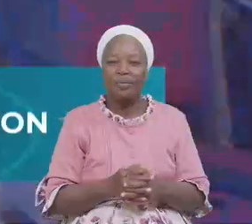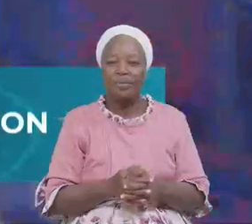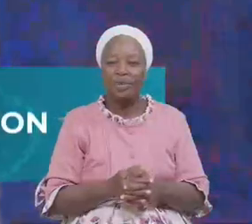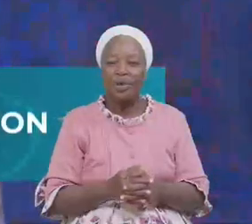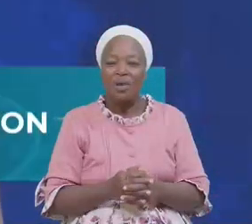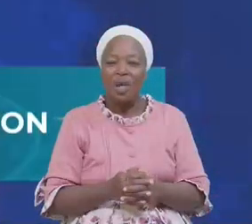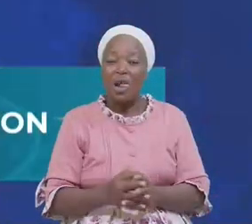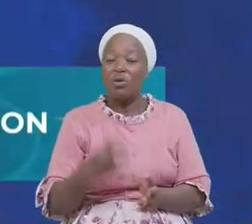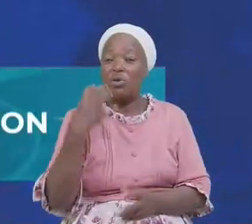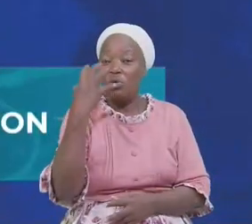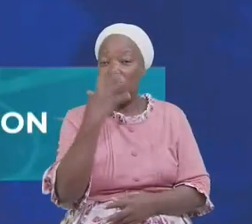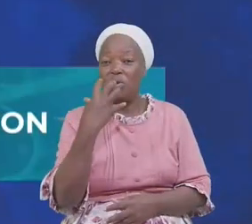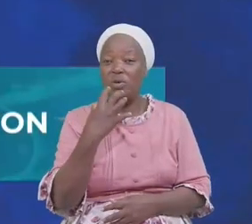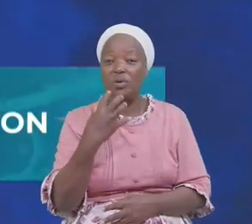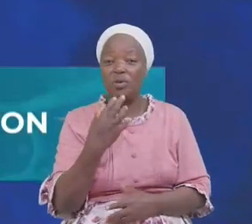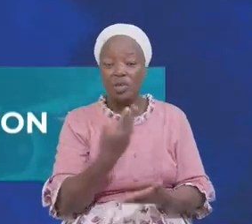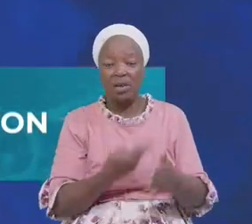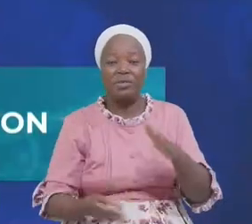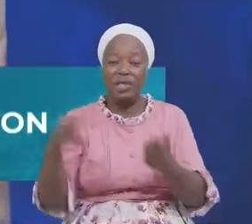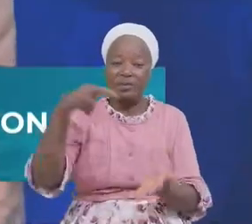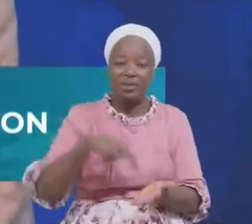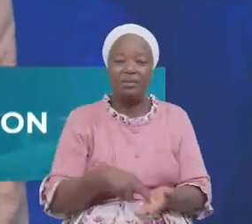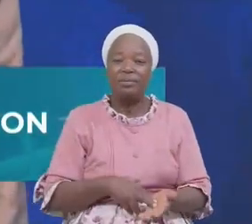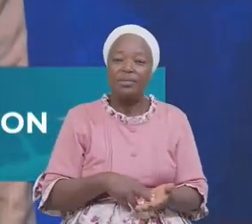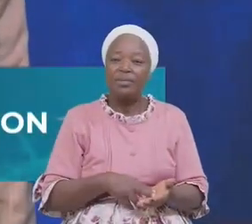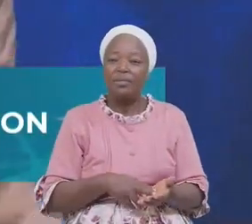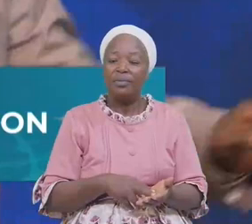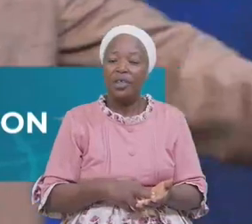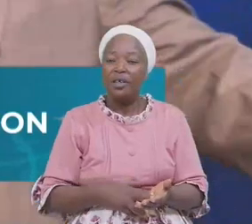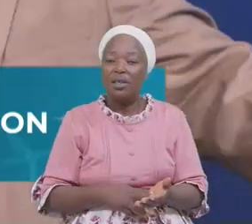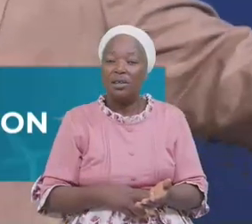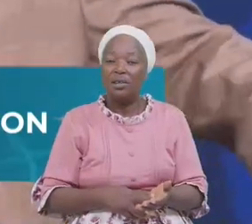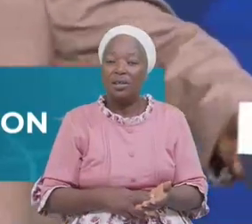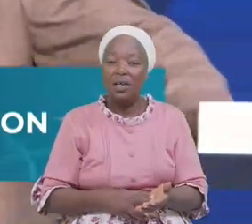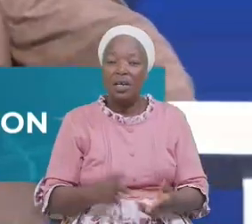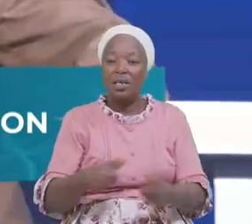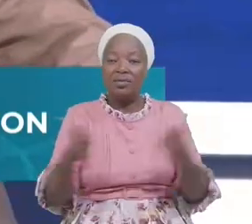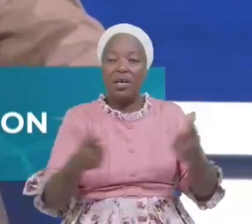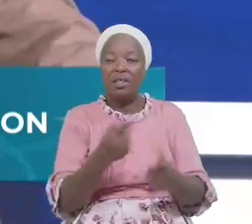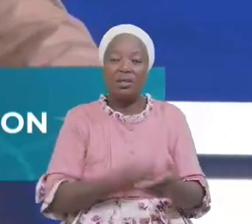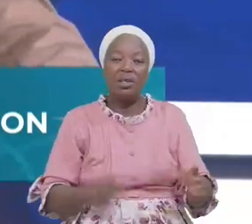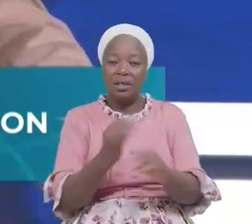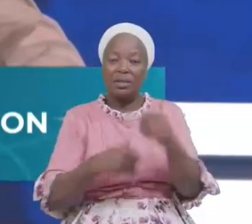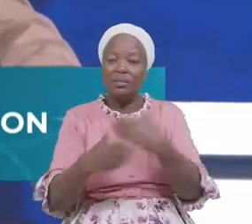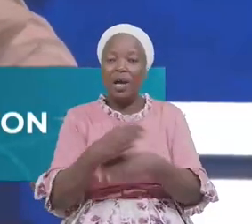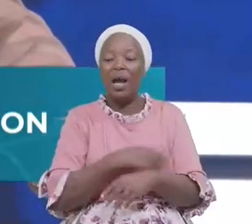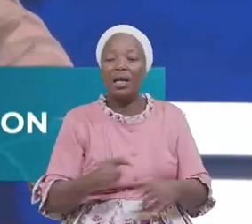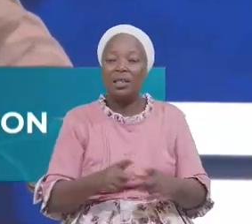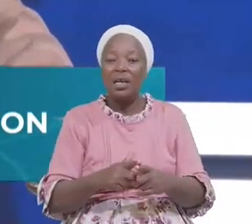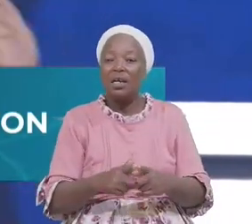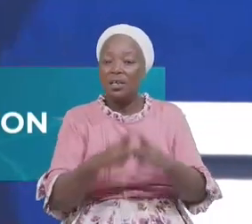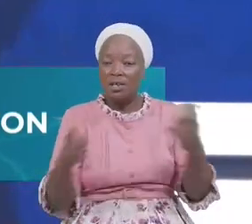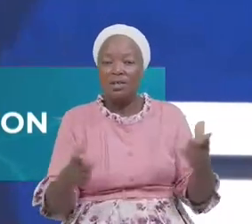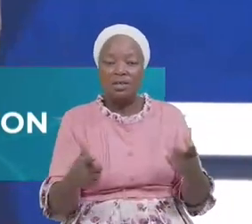La rédemption glorieuse, la grande restauration, la régénération